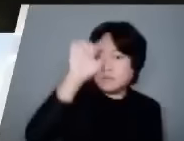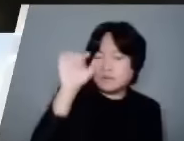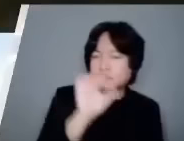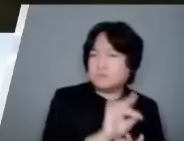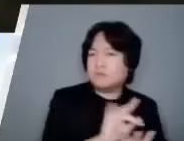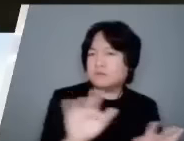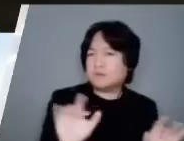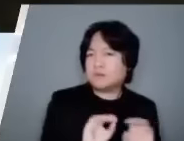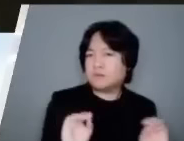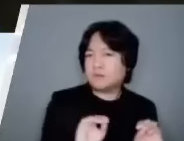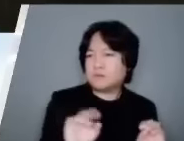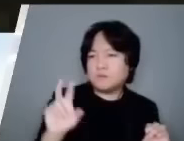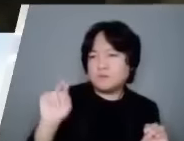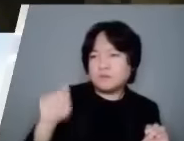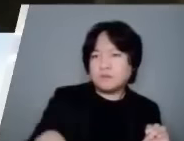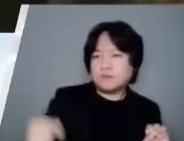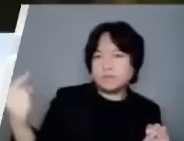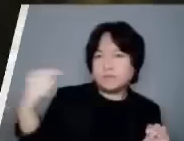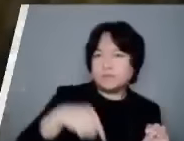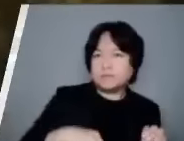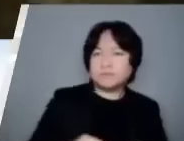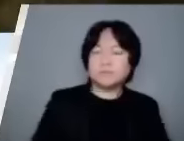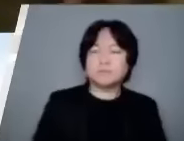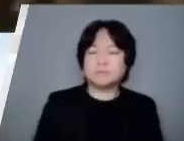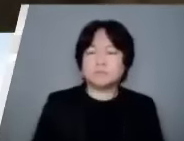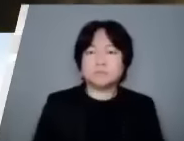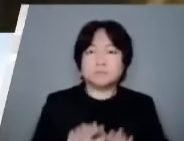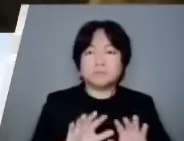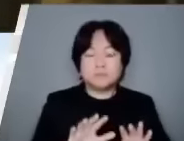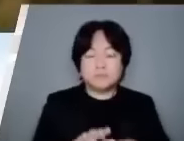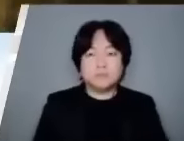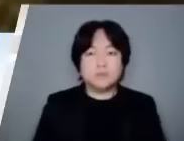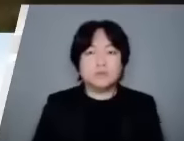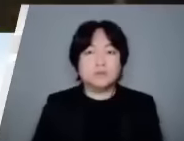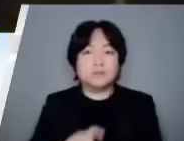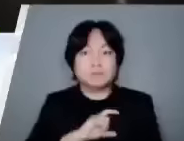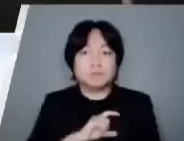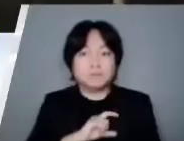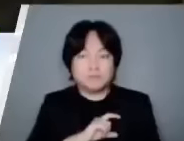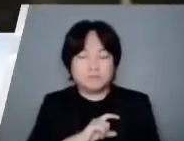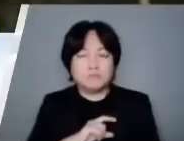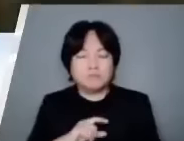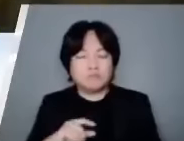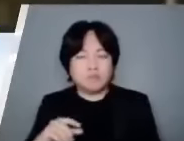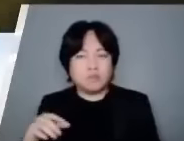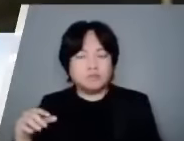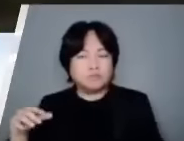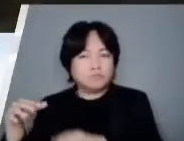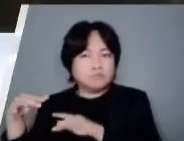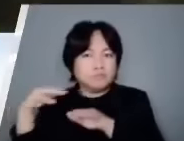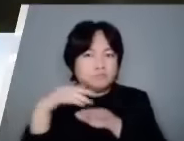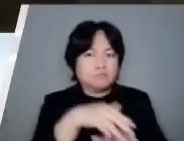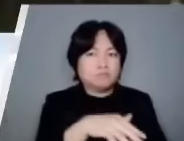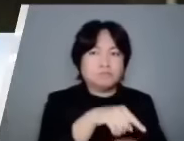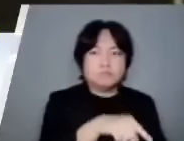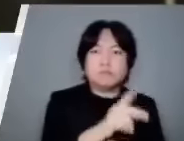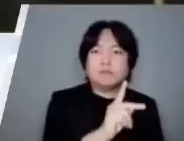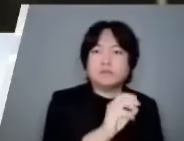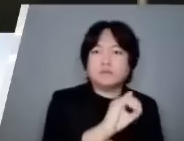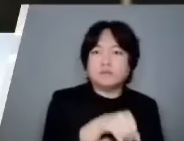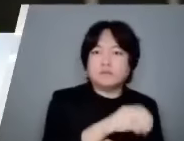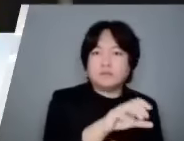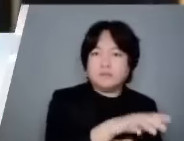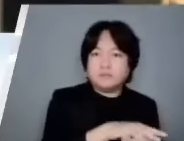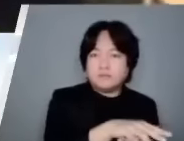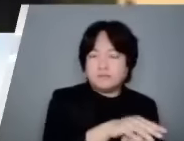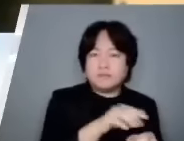May iba pang equipment na pinasok ang PNP sa KOJC compound. Ang aparatong kadalasang ginagamit sa search and rescue operations at